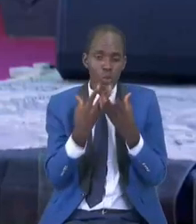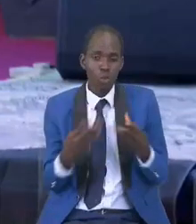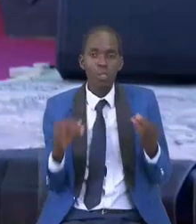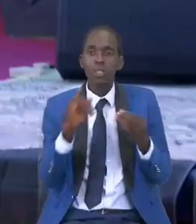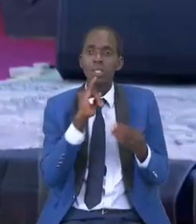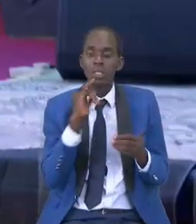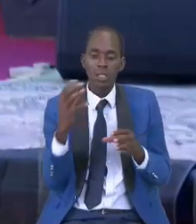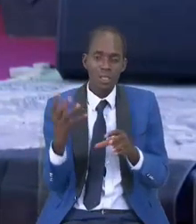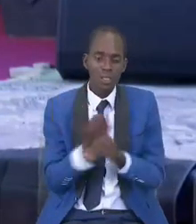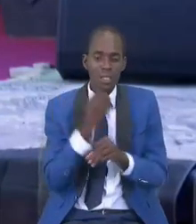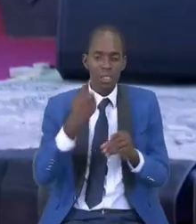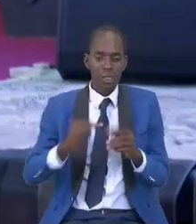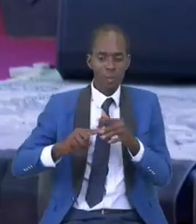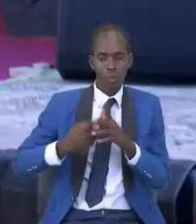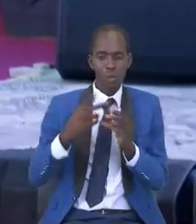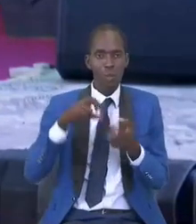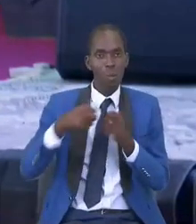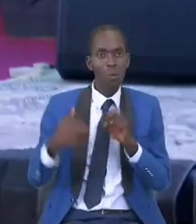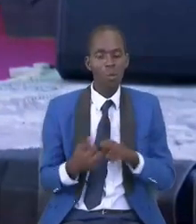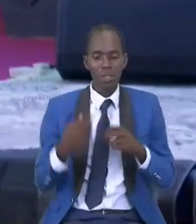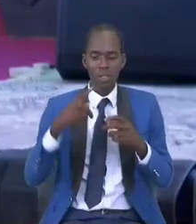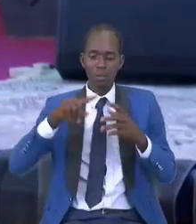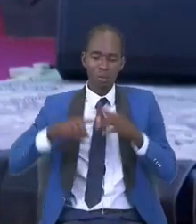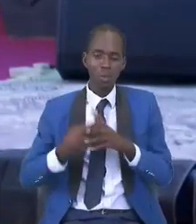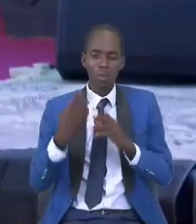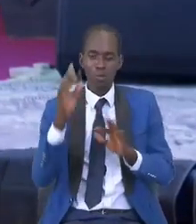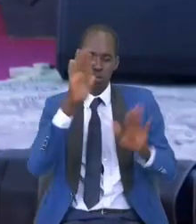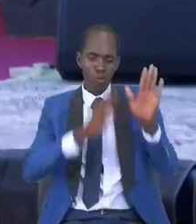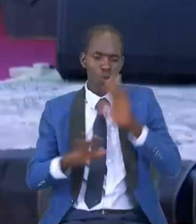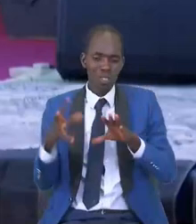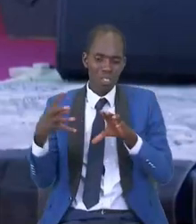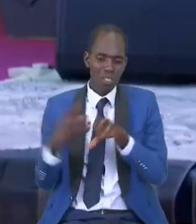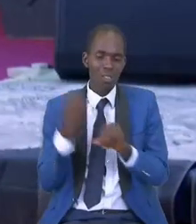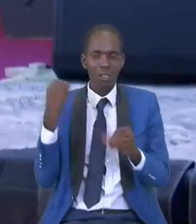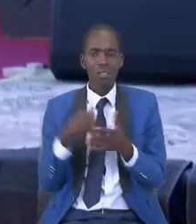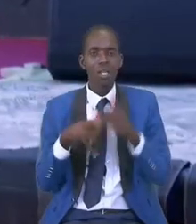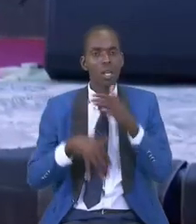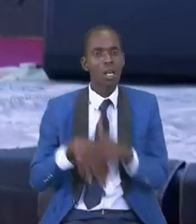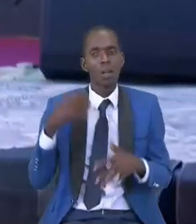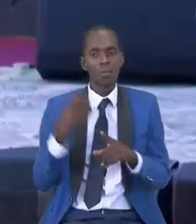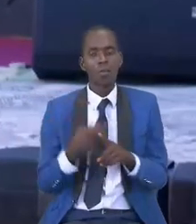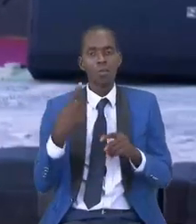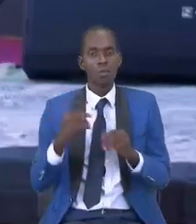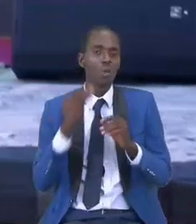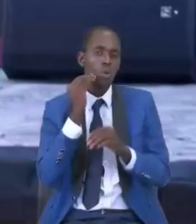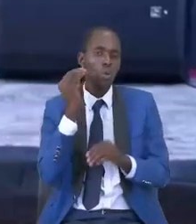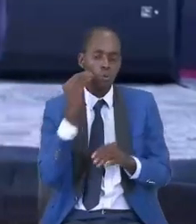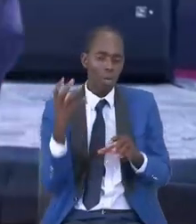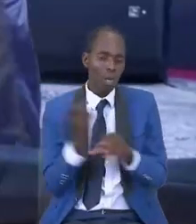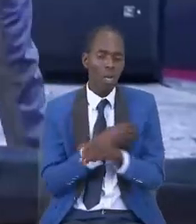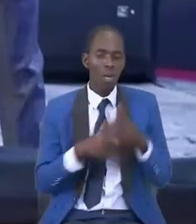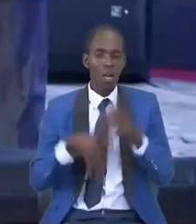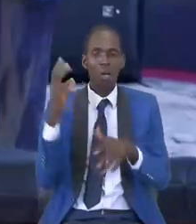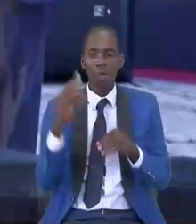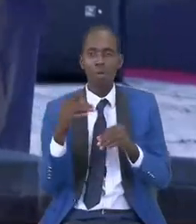découvre la source du problème, que cette source quitte ton navire, quitte ta barque, quitte